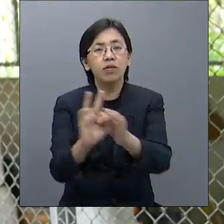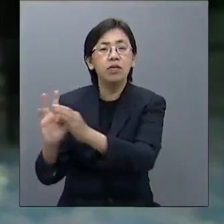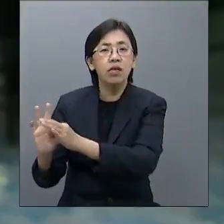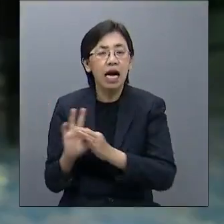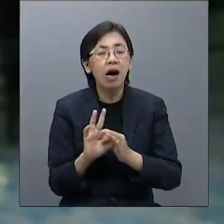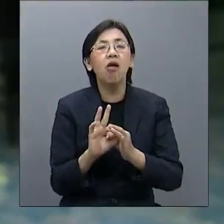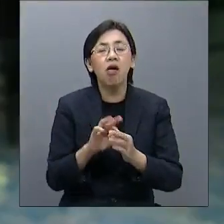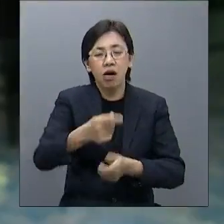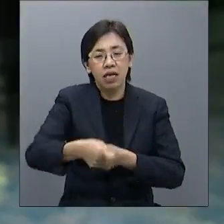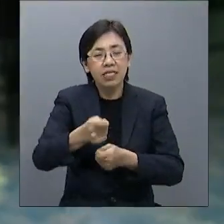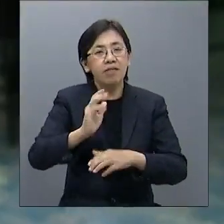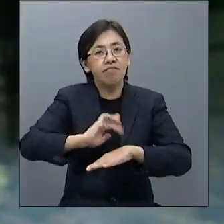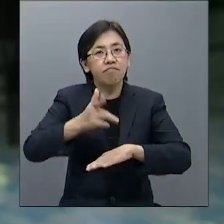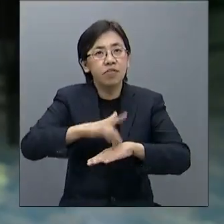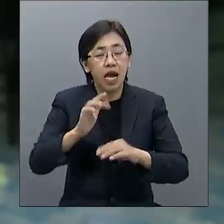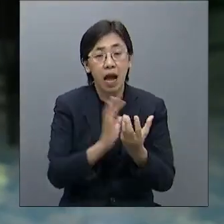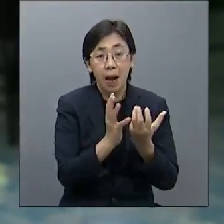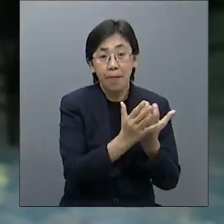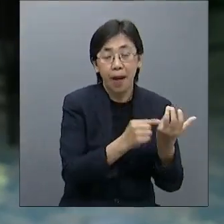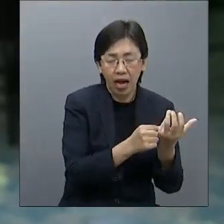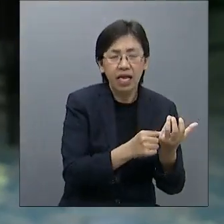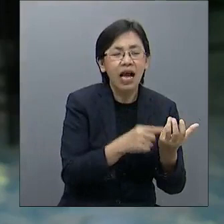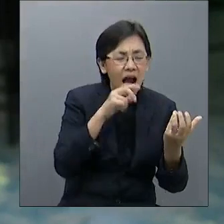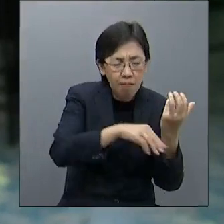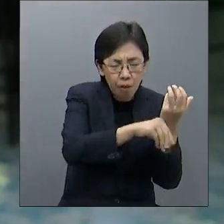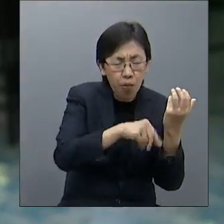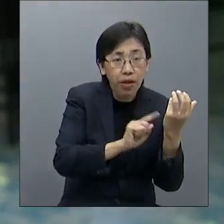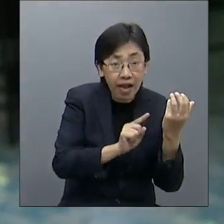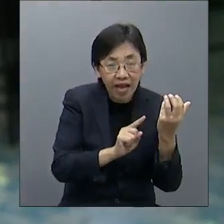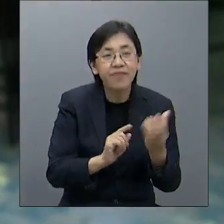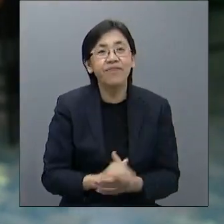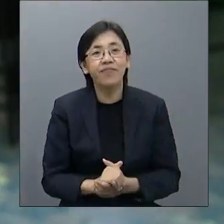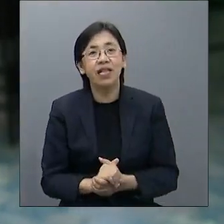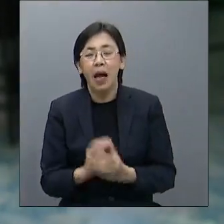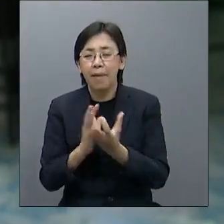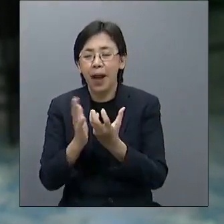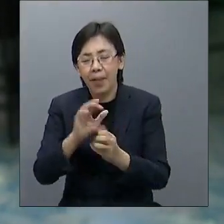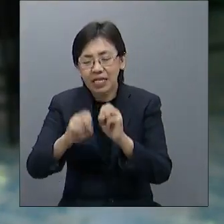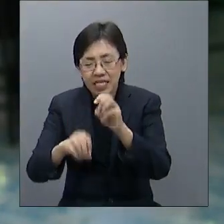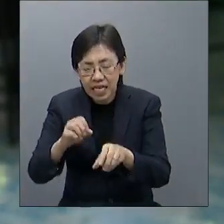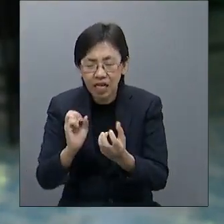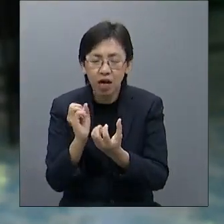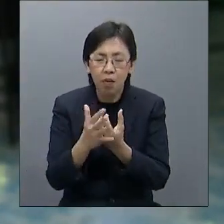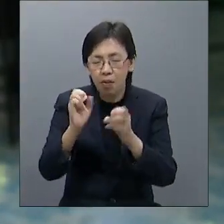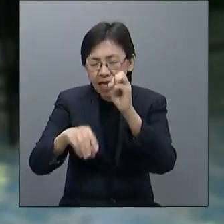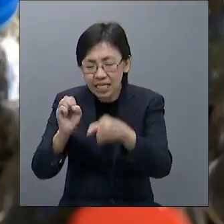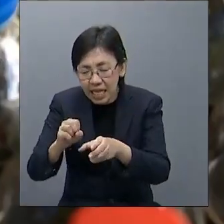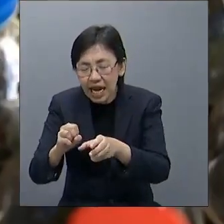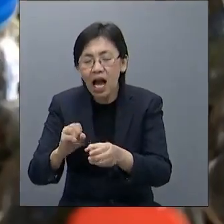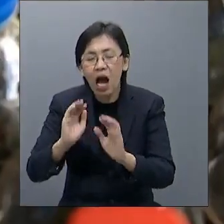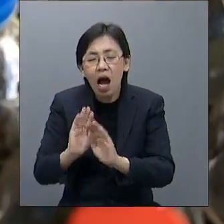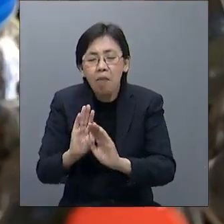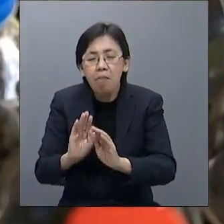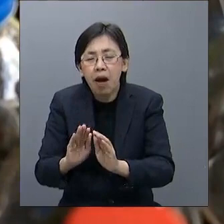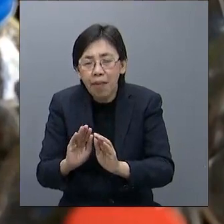ก็ปลูกผักเนี่ยเราก็จะใช้น้ำหมักก็ได้มาจากเศษผักเศษผลไม้จากอาหารกลางวันนะ